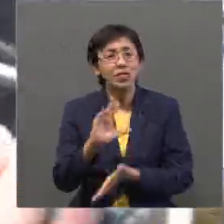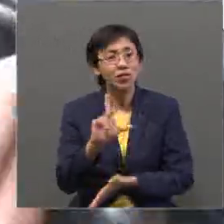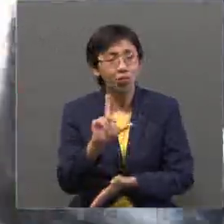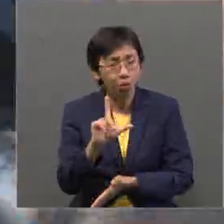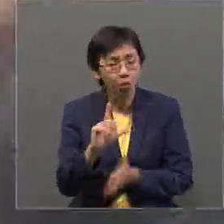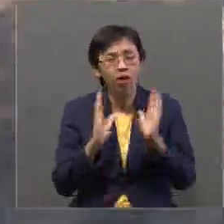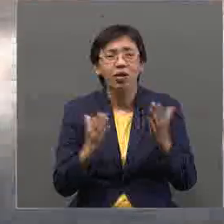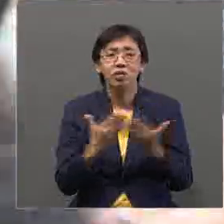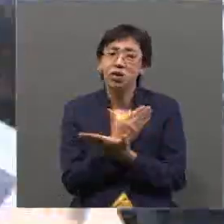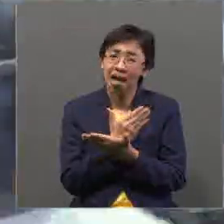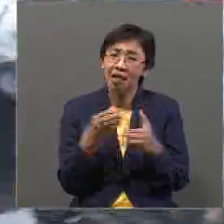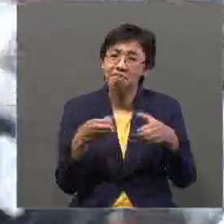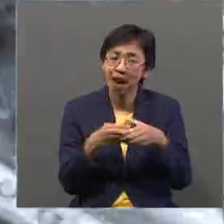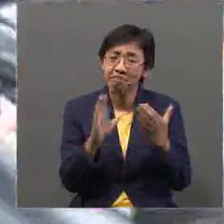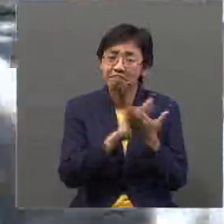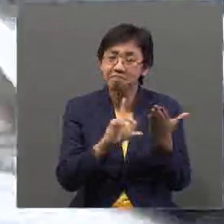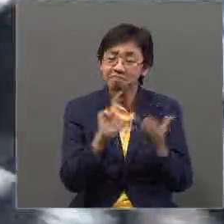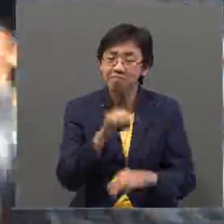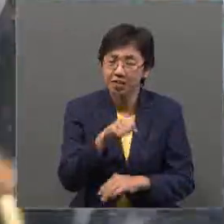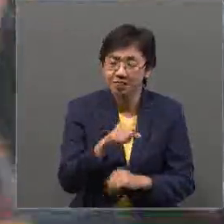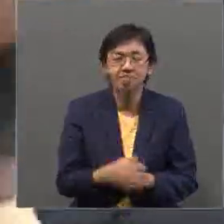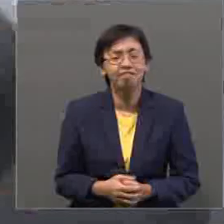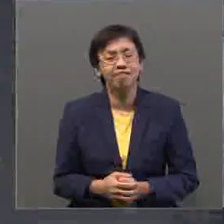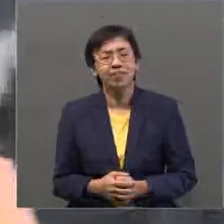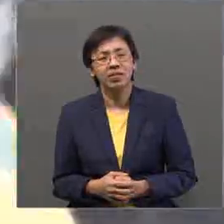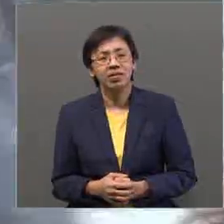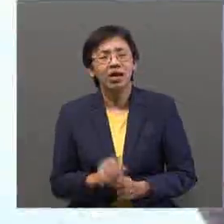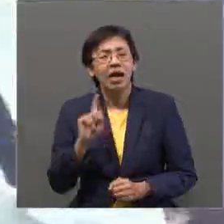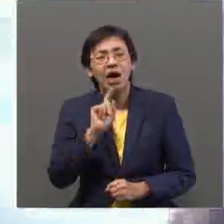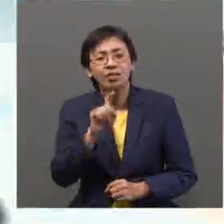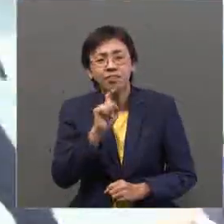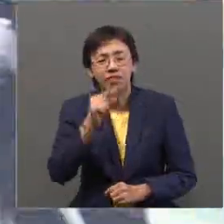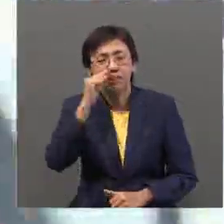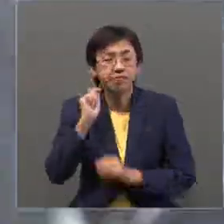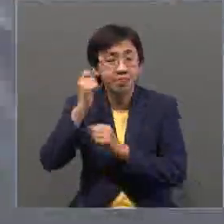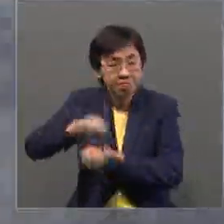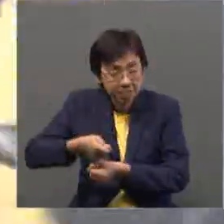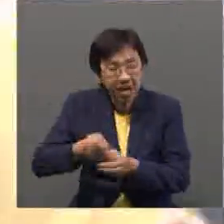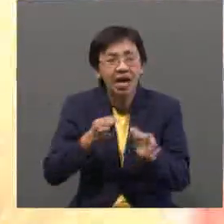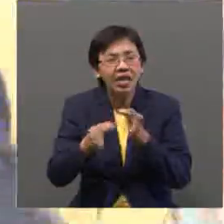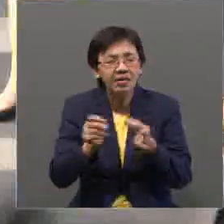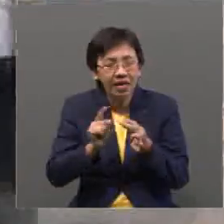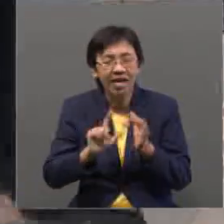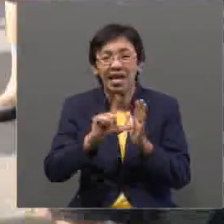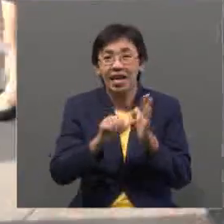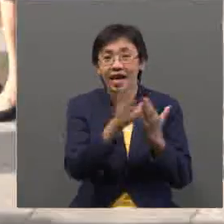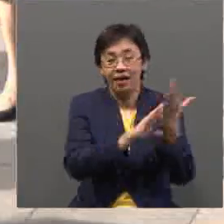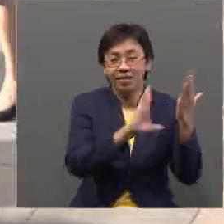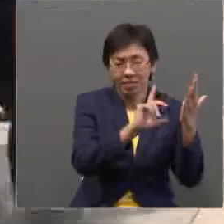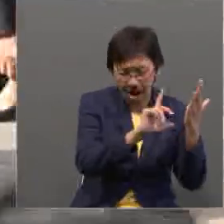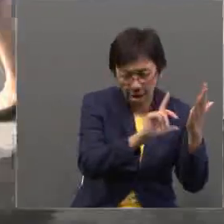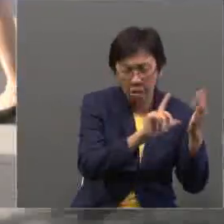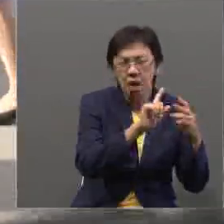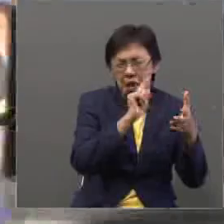ในตัวสถานะตัวแทนพรรคหรือเปล่านักข่าวก็เลยสงสัยไปถึงขนาดนั้นแล้วในการเปิดเผยของคุณชูวิทย์เนี่ยมันไม่ใช่มีแค่คุณประพัฒน์ไงมันมีหลายส่วน